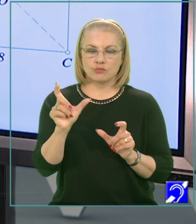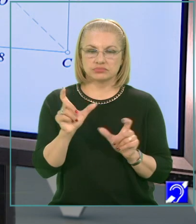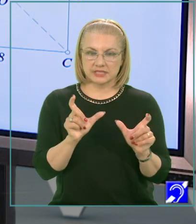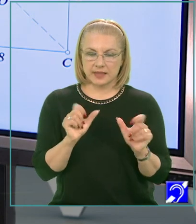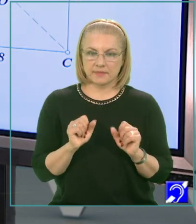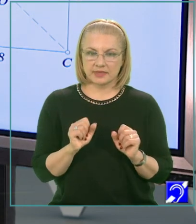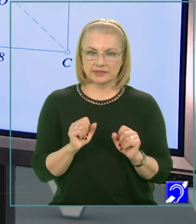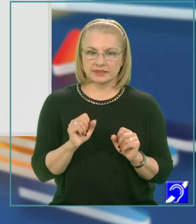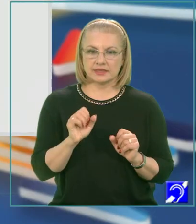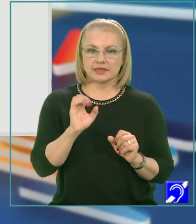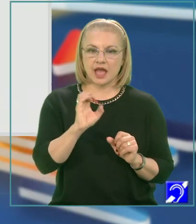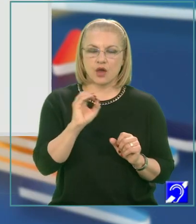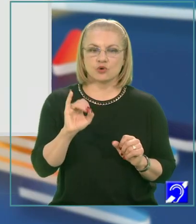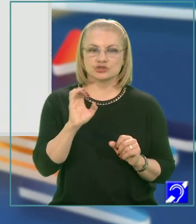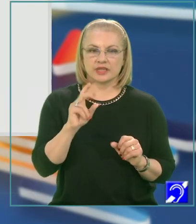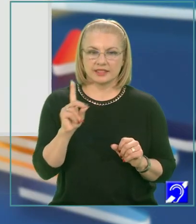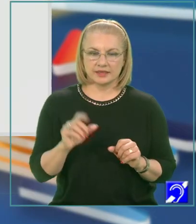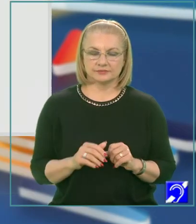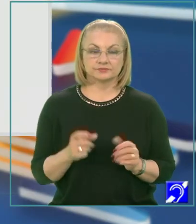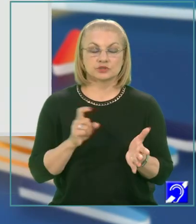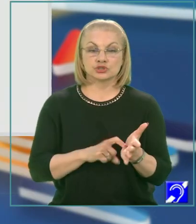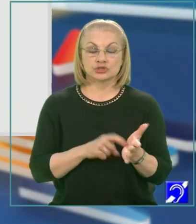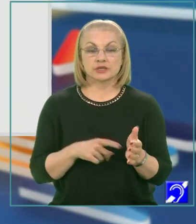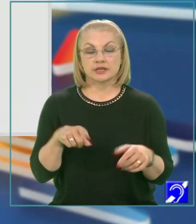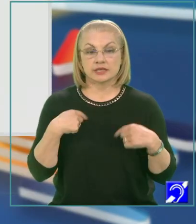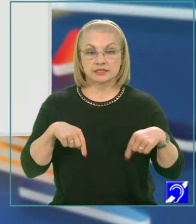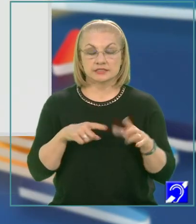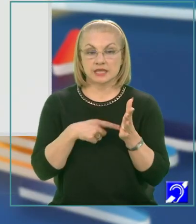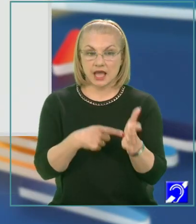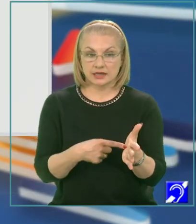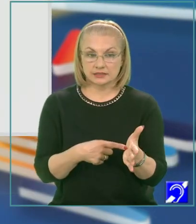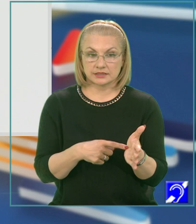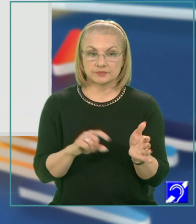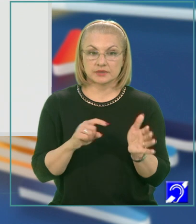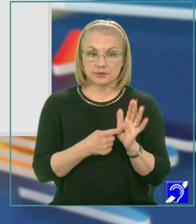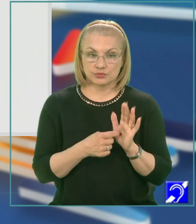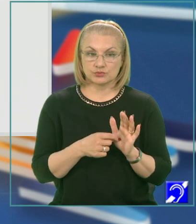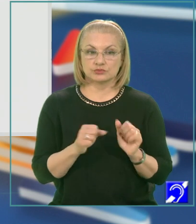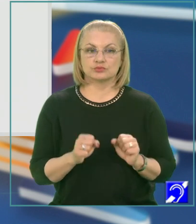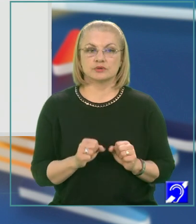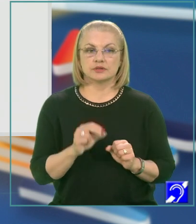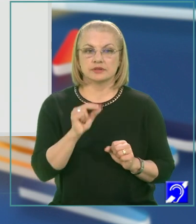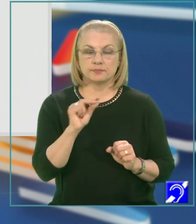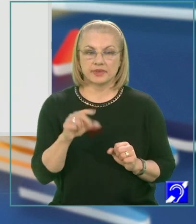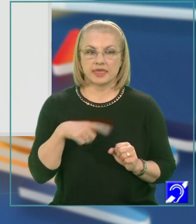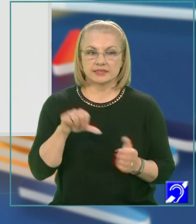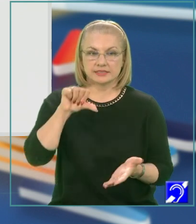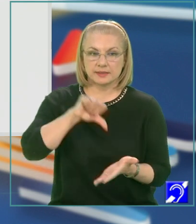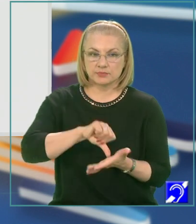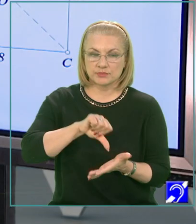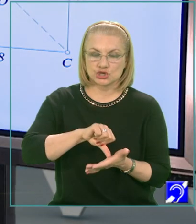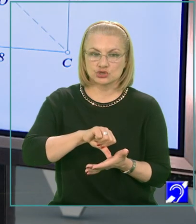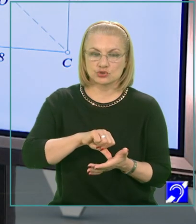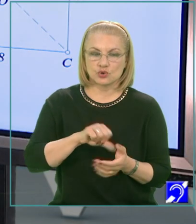și ED. Ni se cere să arătăm că punctul P este mijlocul segmentului